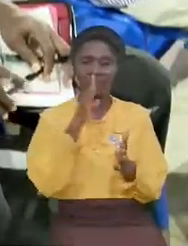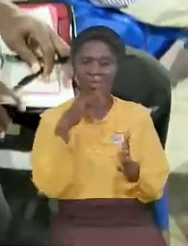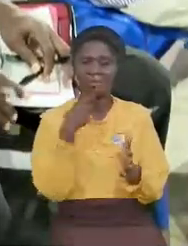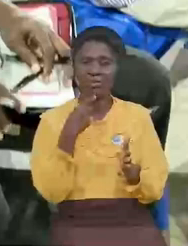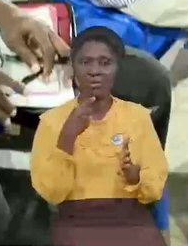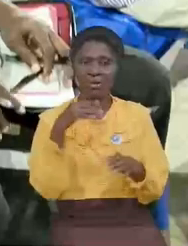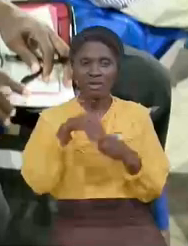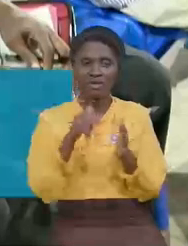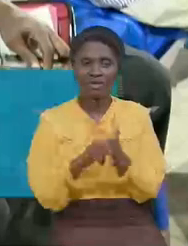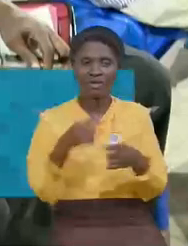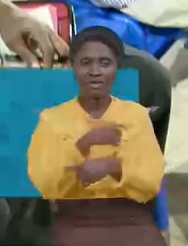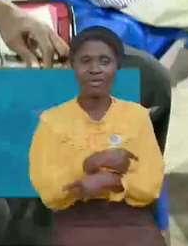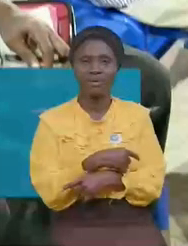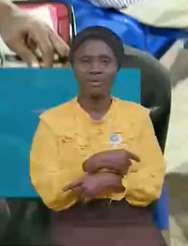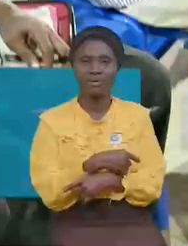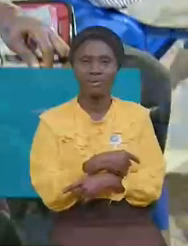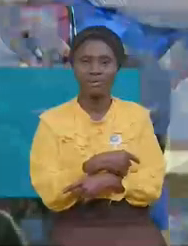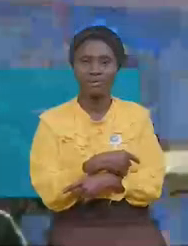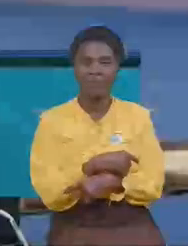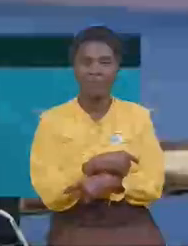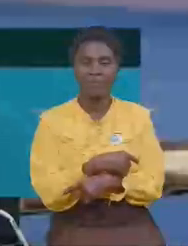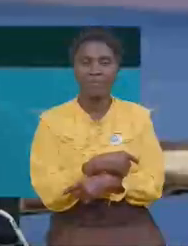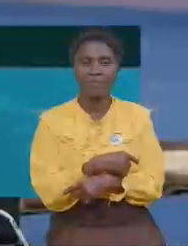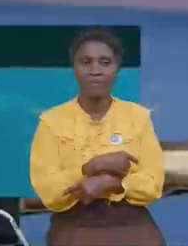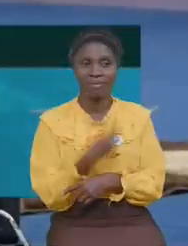En ce jour, l'on dira,